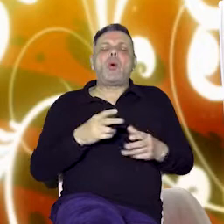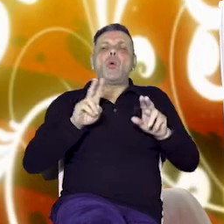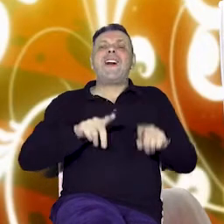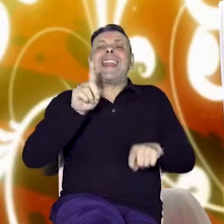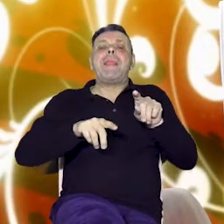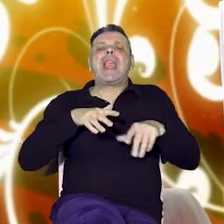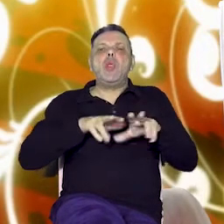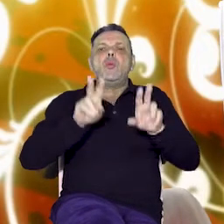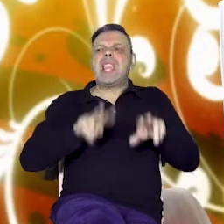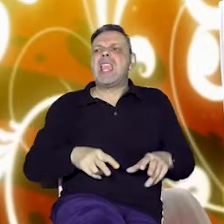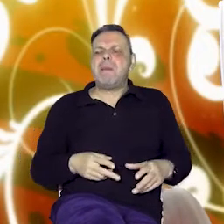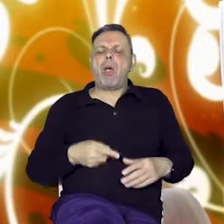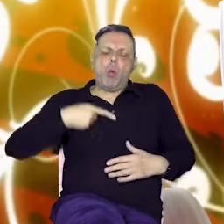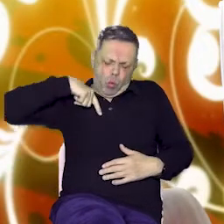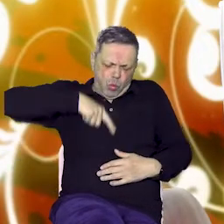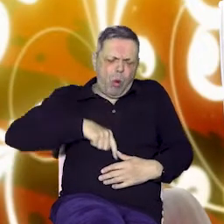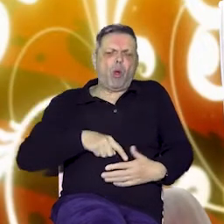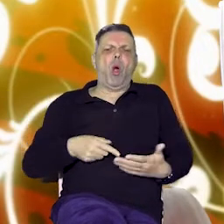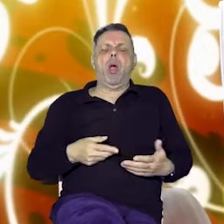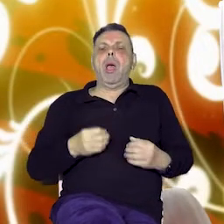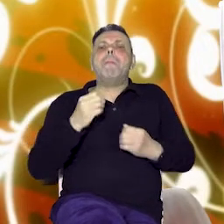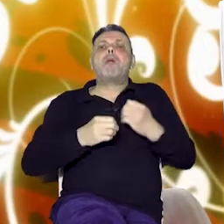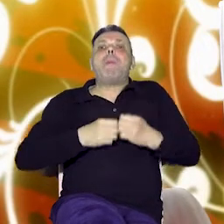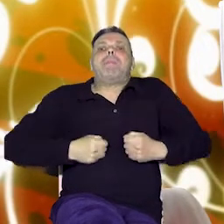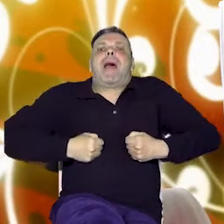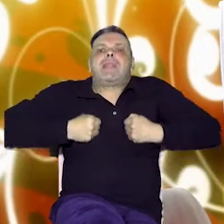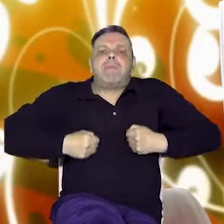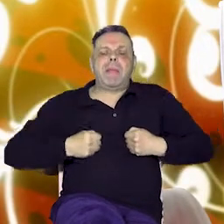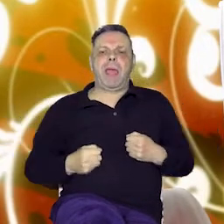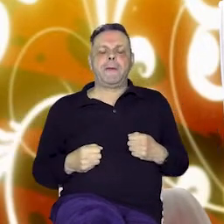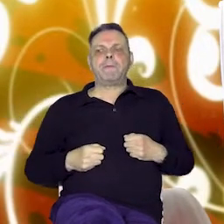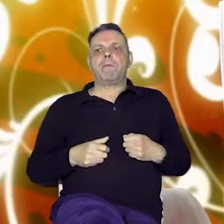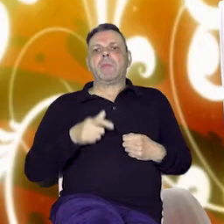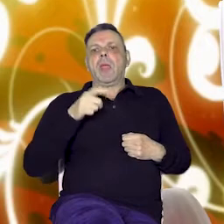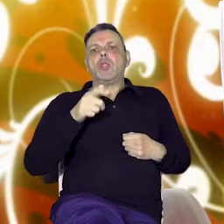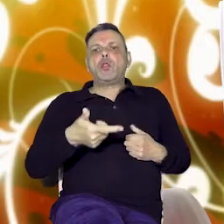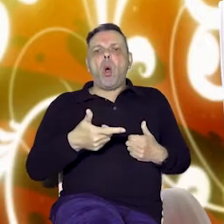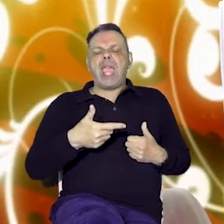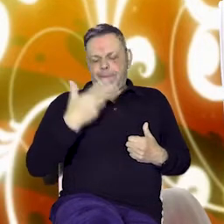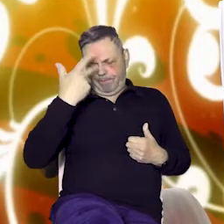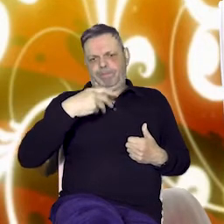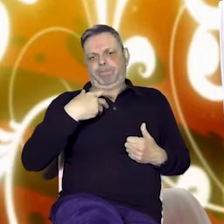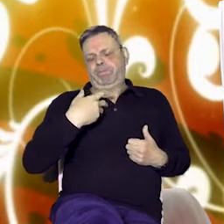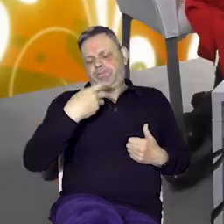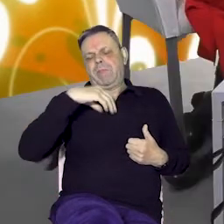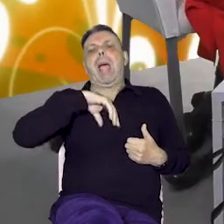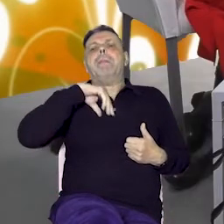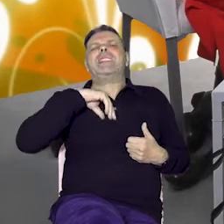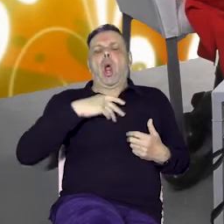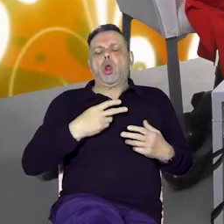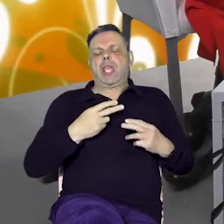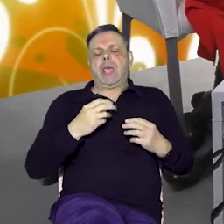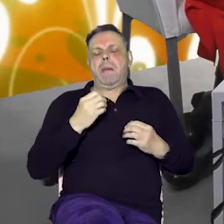ljudi imaju toliko duboko ukorenjen problem debljine. Mislim da je to prije svega psihološki problem kod dijela ljudi, jer to